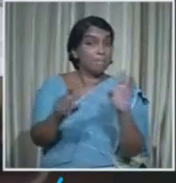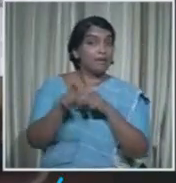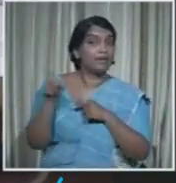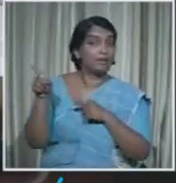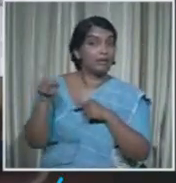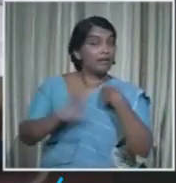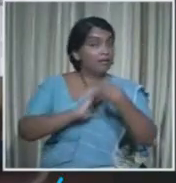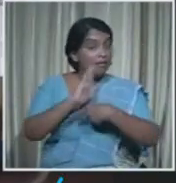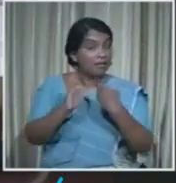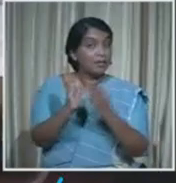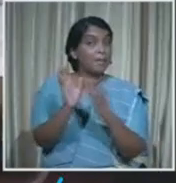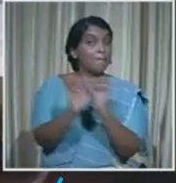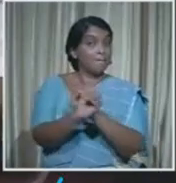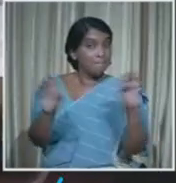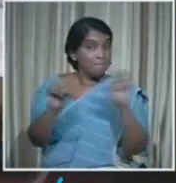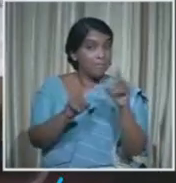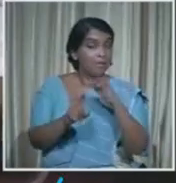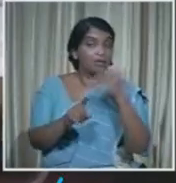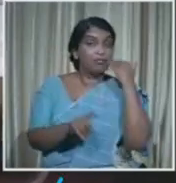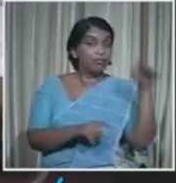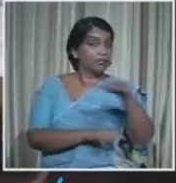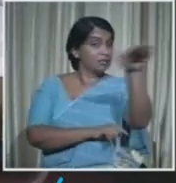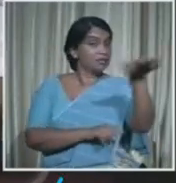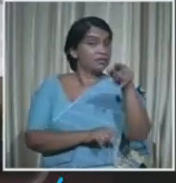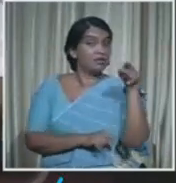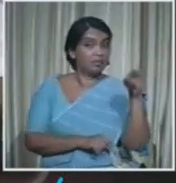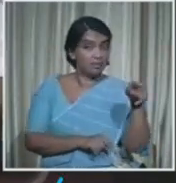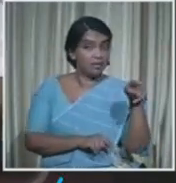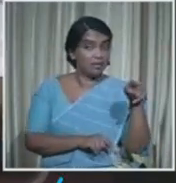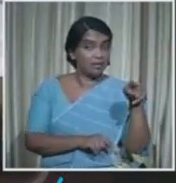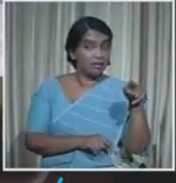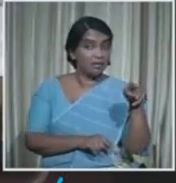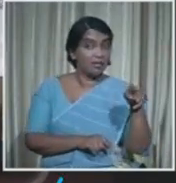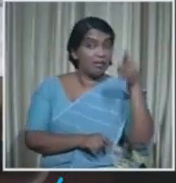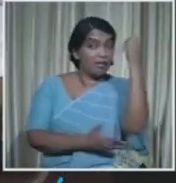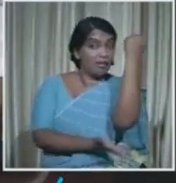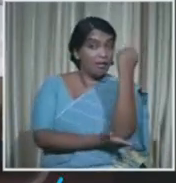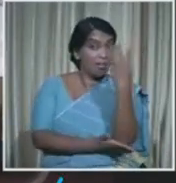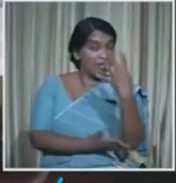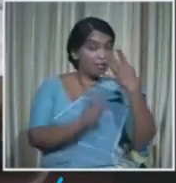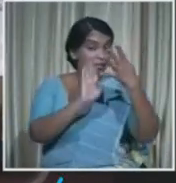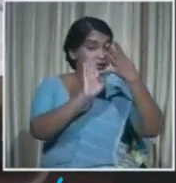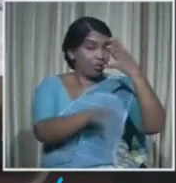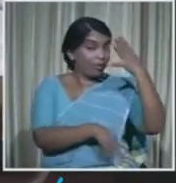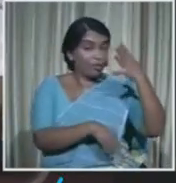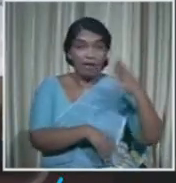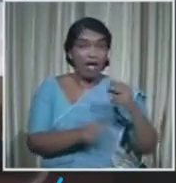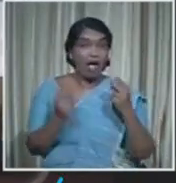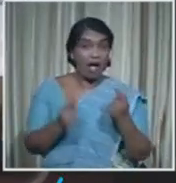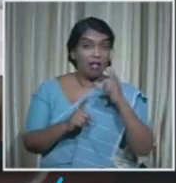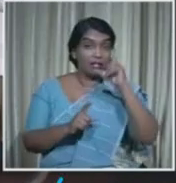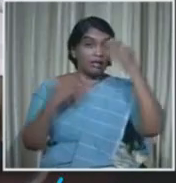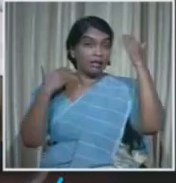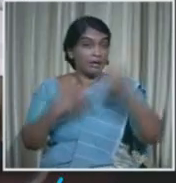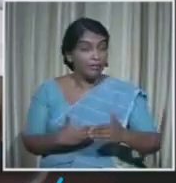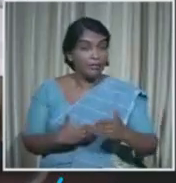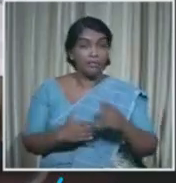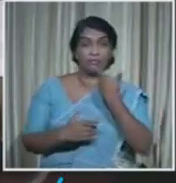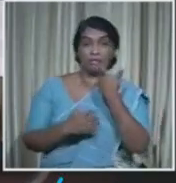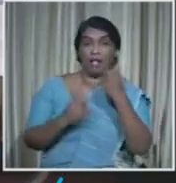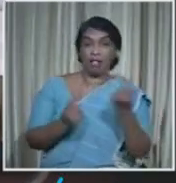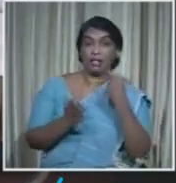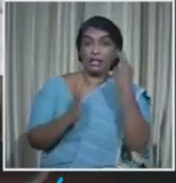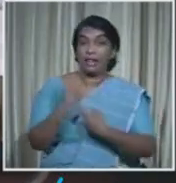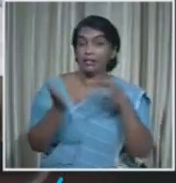අපේ රටේ මාධ්‍ය සහ සිවිල් සමාජය ඒ කුළුණ අමතක කරලා හදිසි නීති දාලා ඇඳිරි නීති